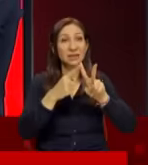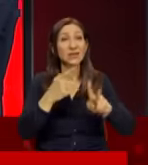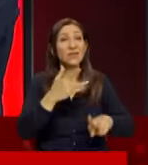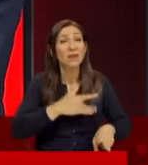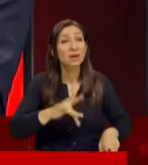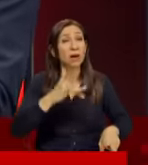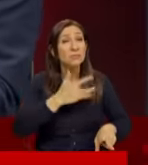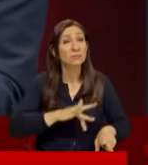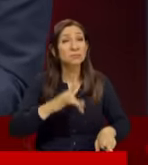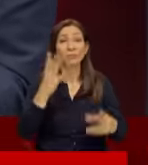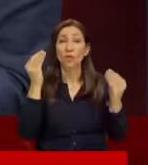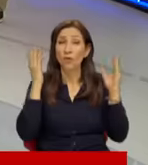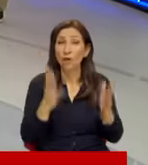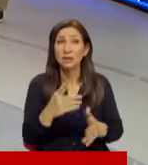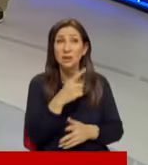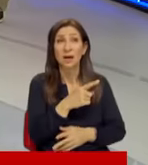fedakarlıklarını